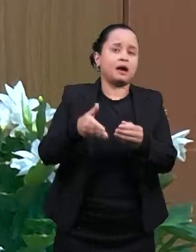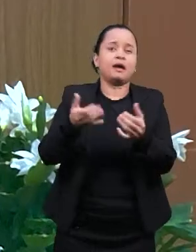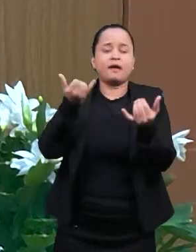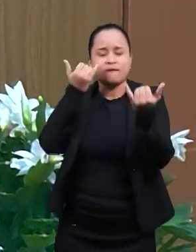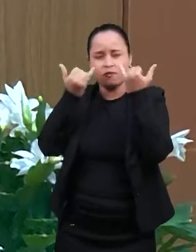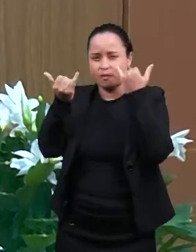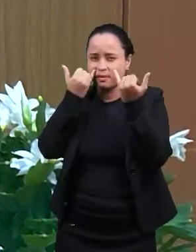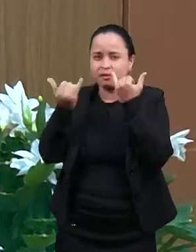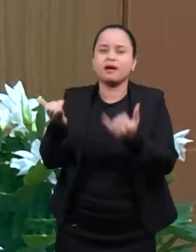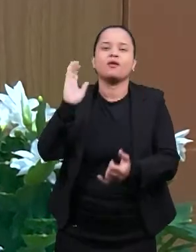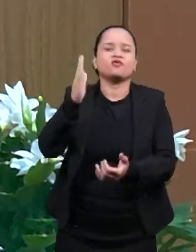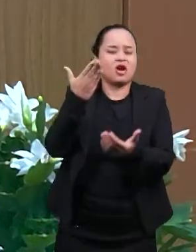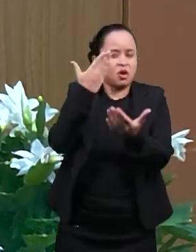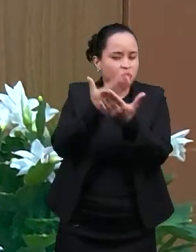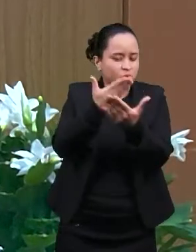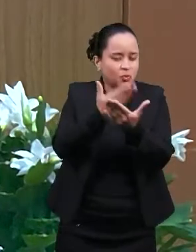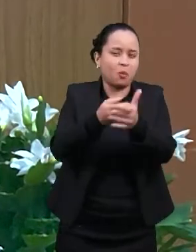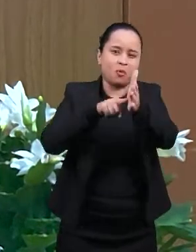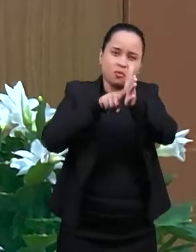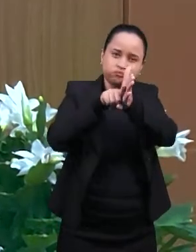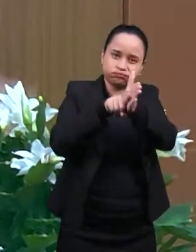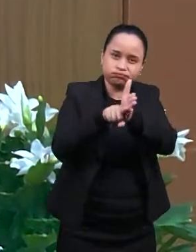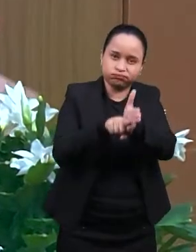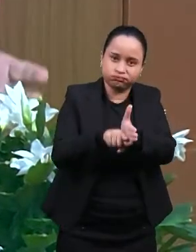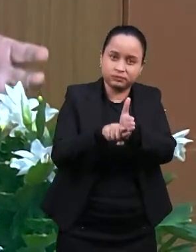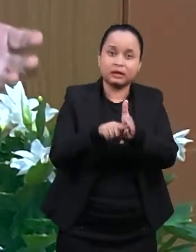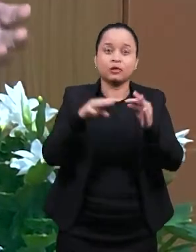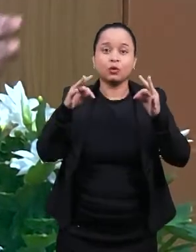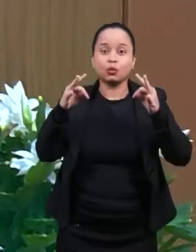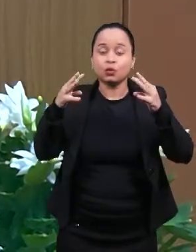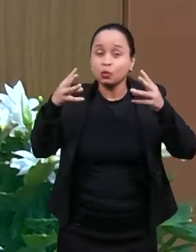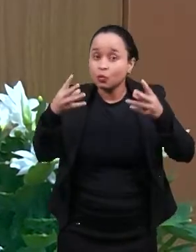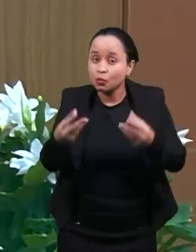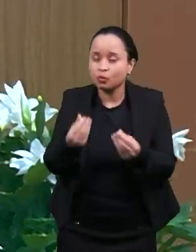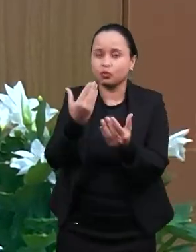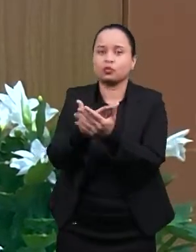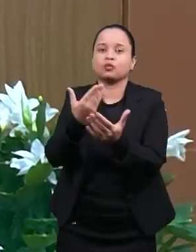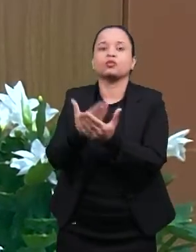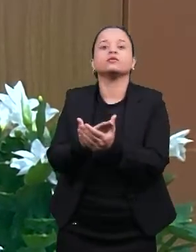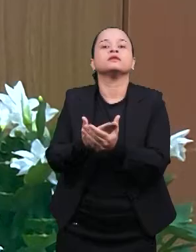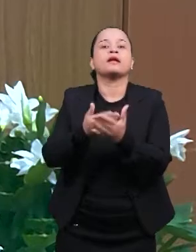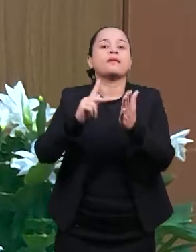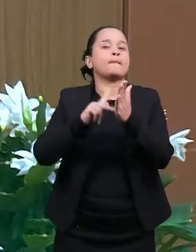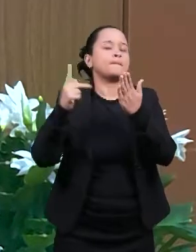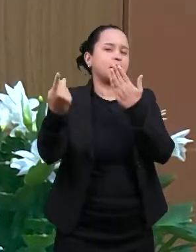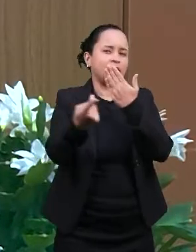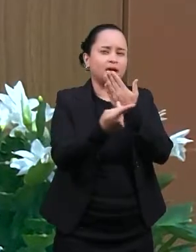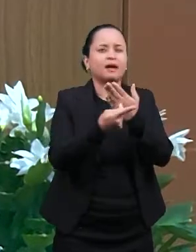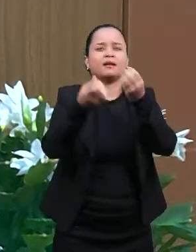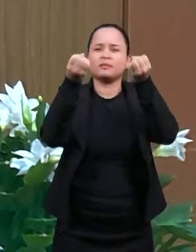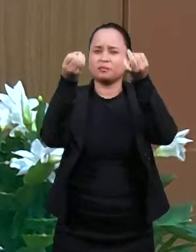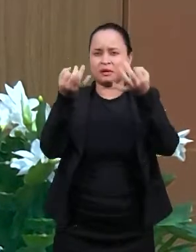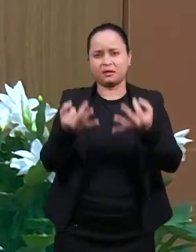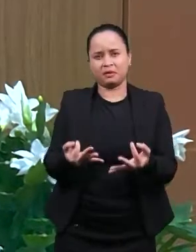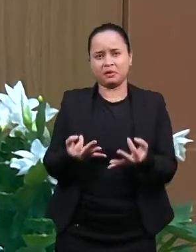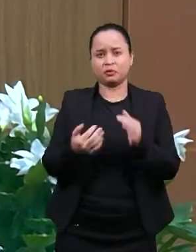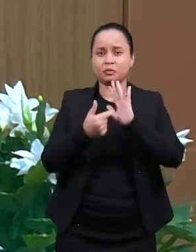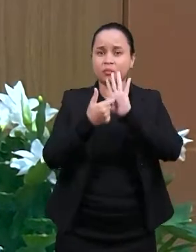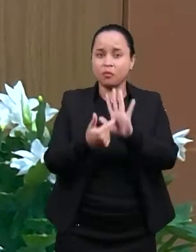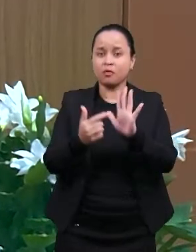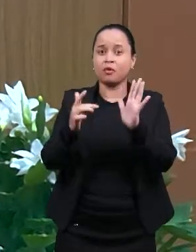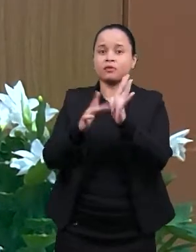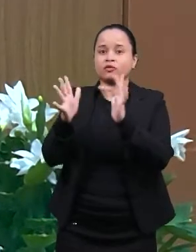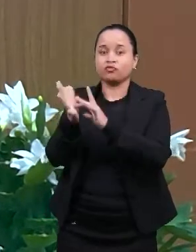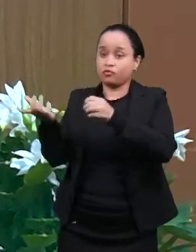вас. Мы изучали эту тему весь год прошлый, о притчах об этих мы говорили, о